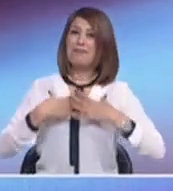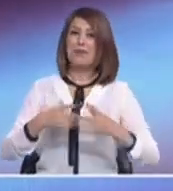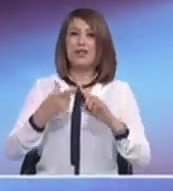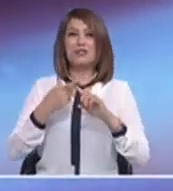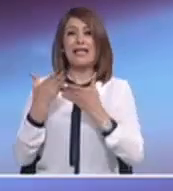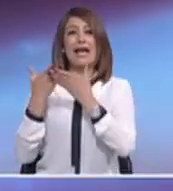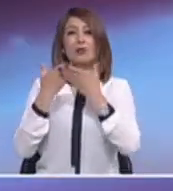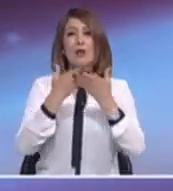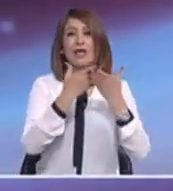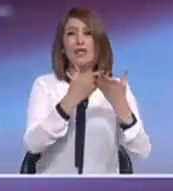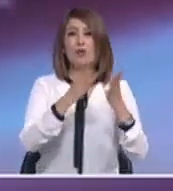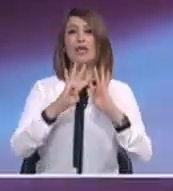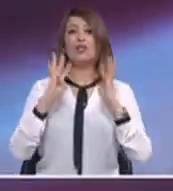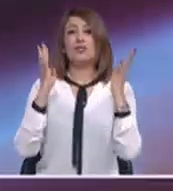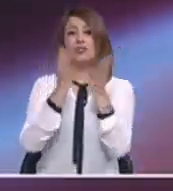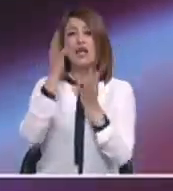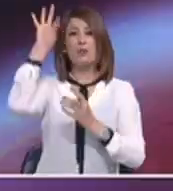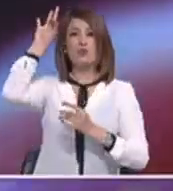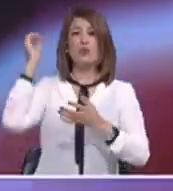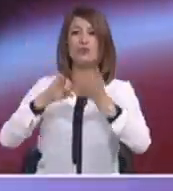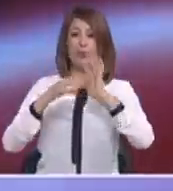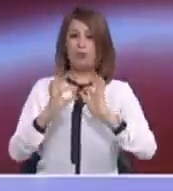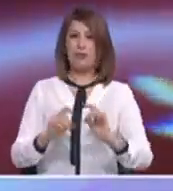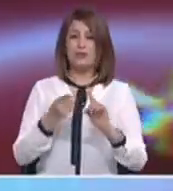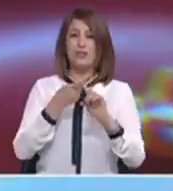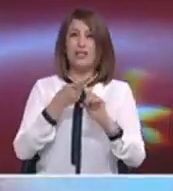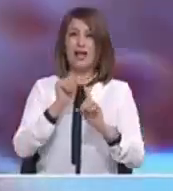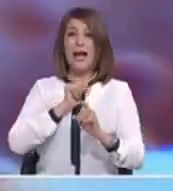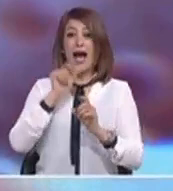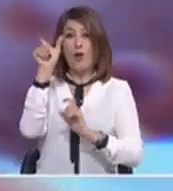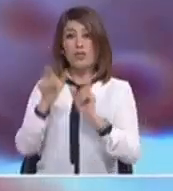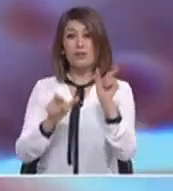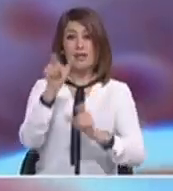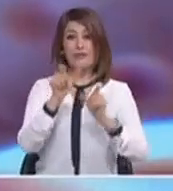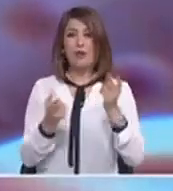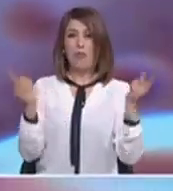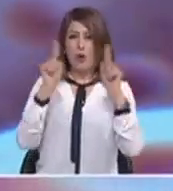الشعب اخرين اللي تصل بينازير